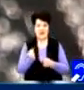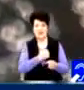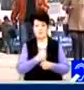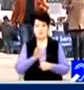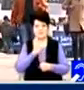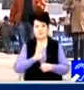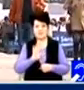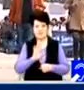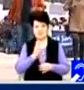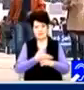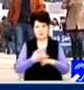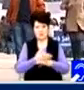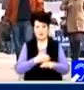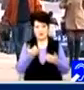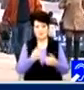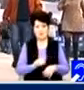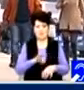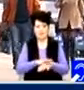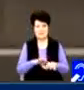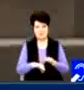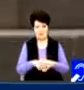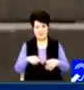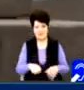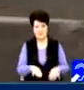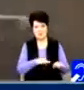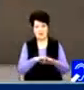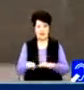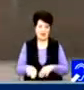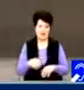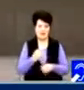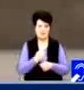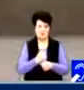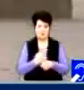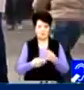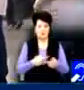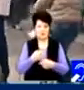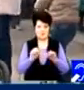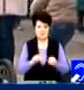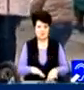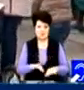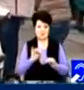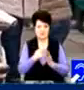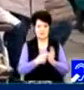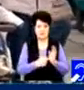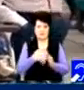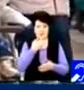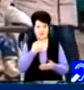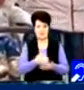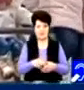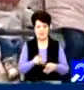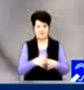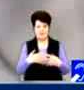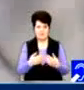sexuale împotriva tuturor formelor de discriminare pentru drepturi egale în câmpul muncii în procesul decizional și în împărțirea responsabilităților